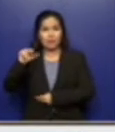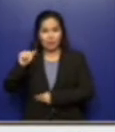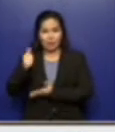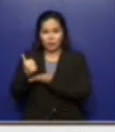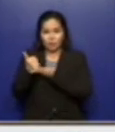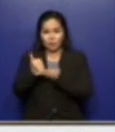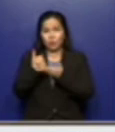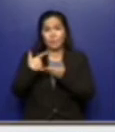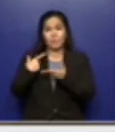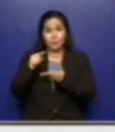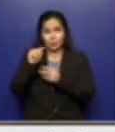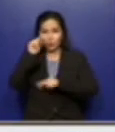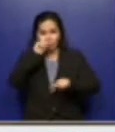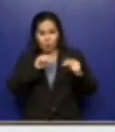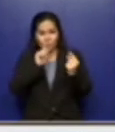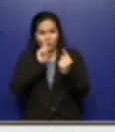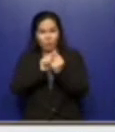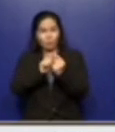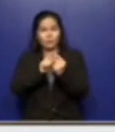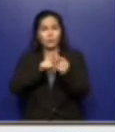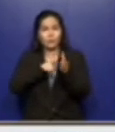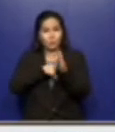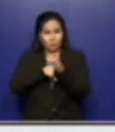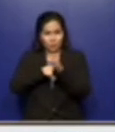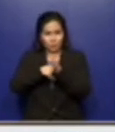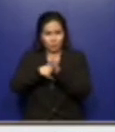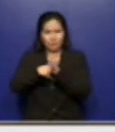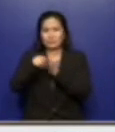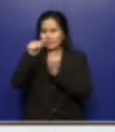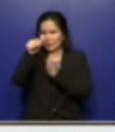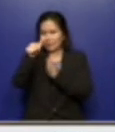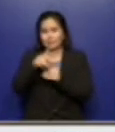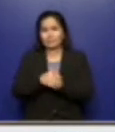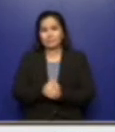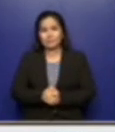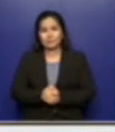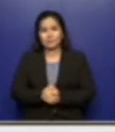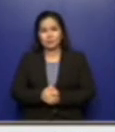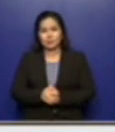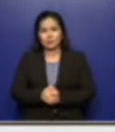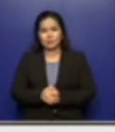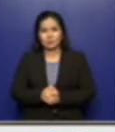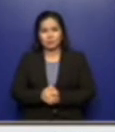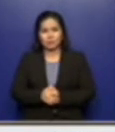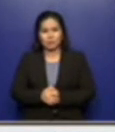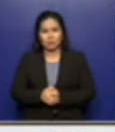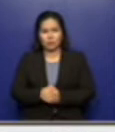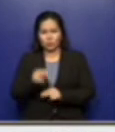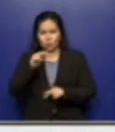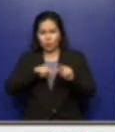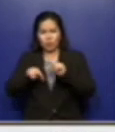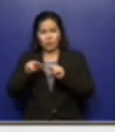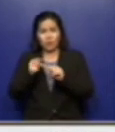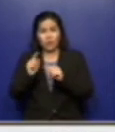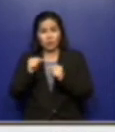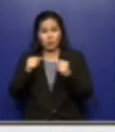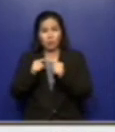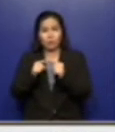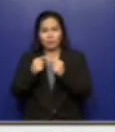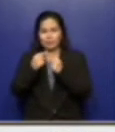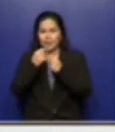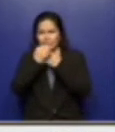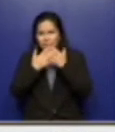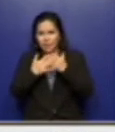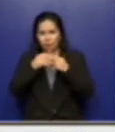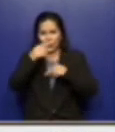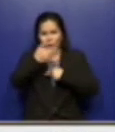ตรวจหาเชื้อไวรัสได้ละเอียดกว่าการตรวจแบบแอนติบอดี มีความรวดเร็วกว่าการตรวจหาเชื้อในห้อง